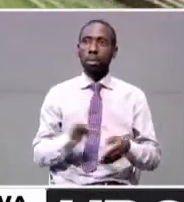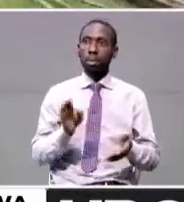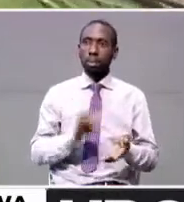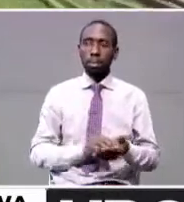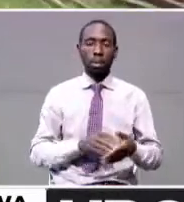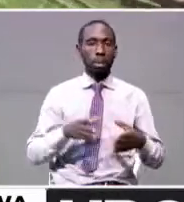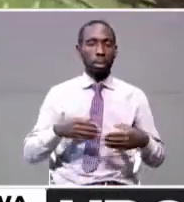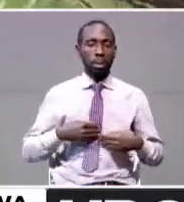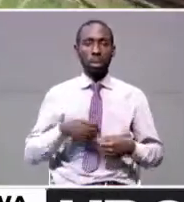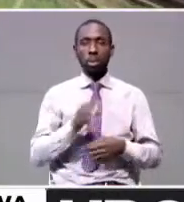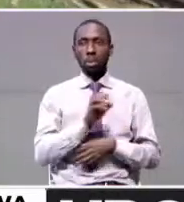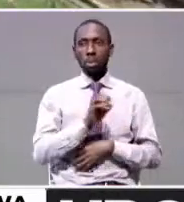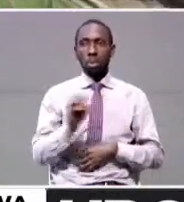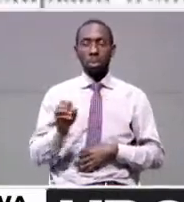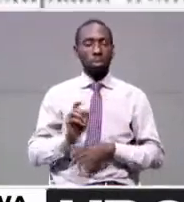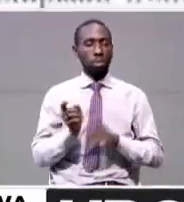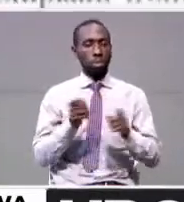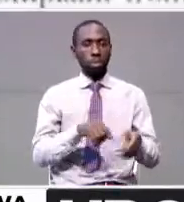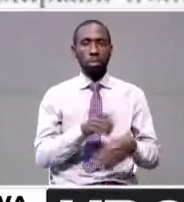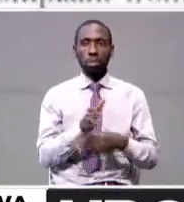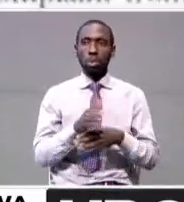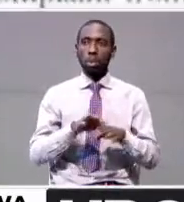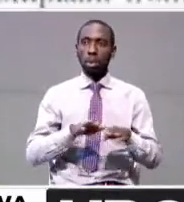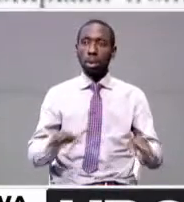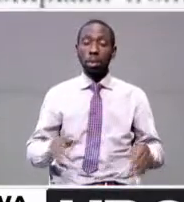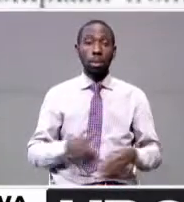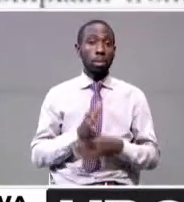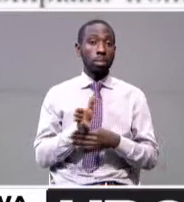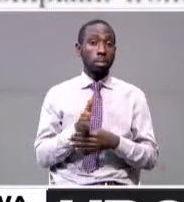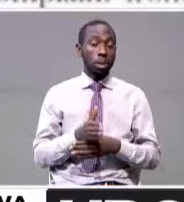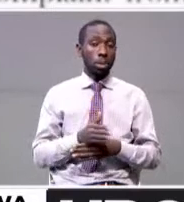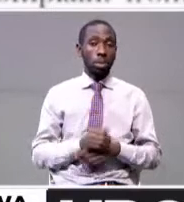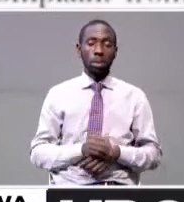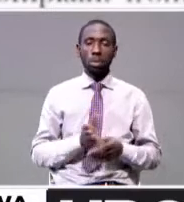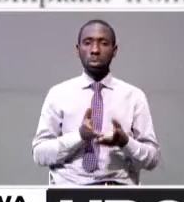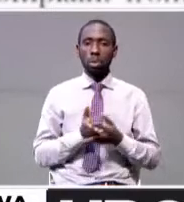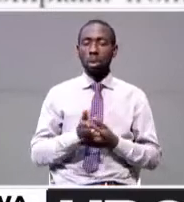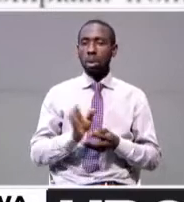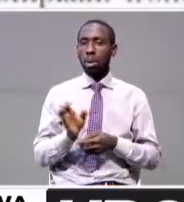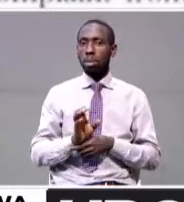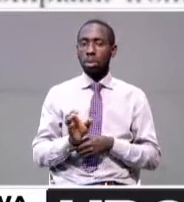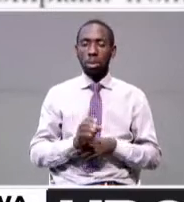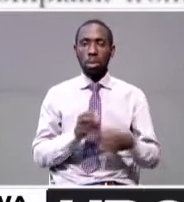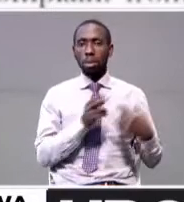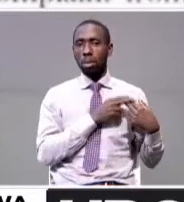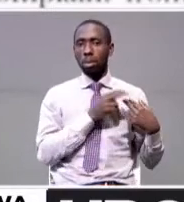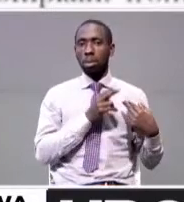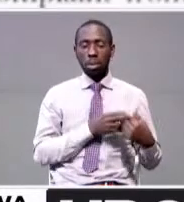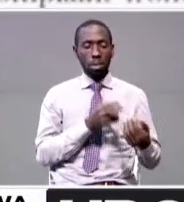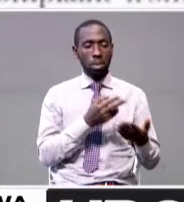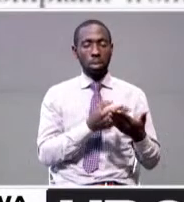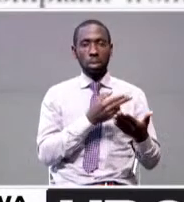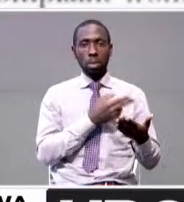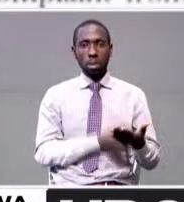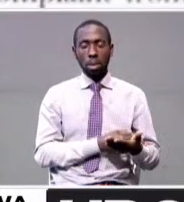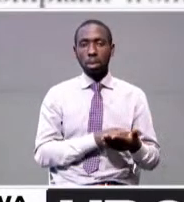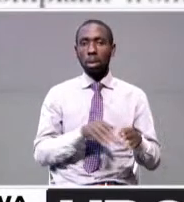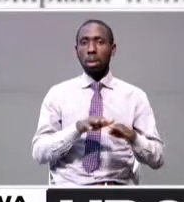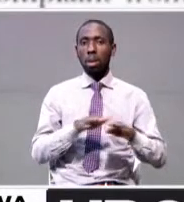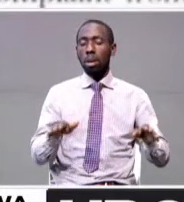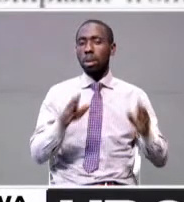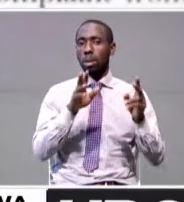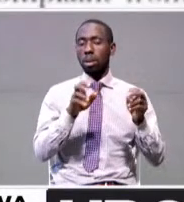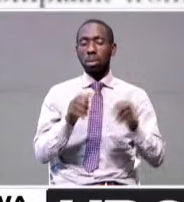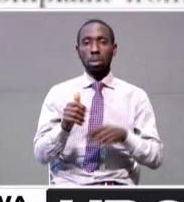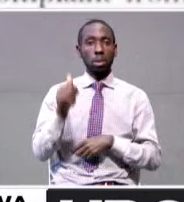eri minisitule y'ettaka. Minisitule eno okuyita mu kamisona avunaanyizibwa kuwandiisa ebyapa Beeka Mugayino olunaku lw'eggulo yamaze